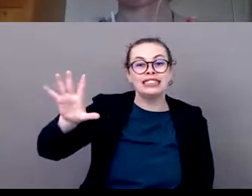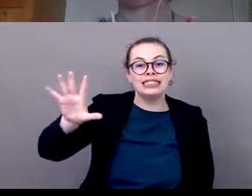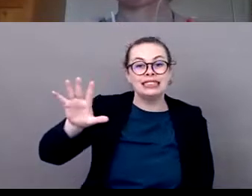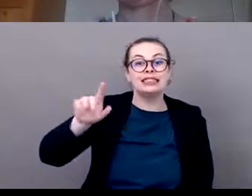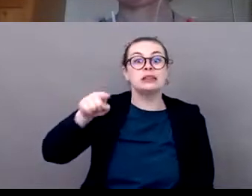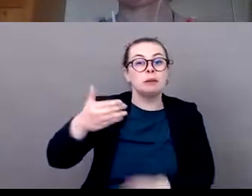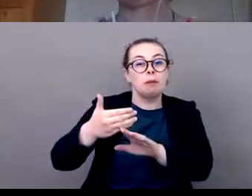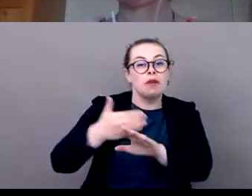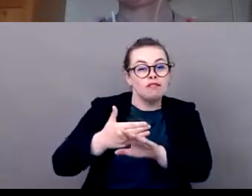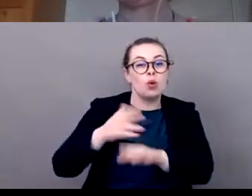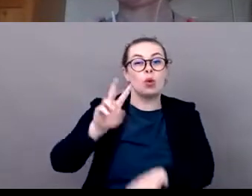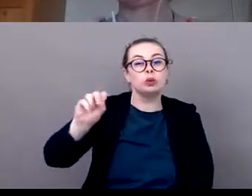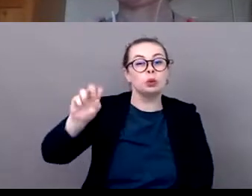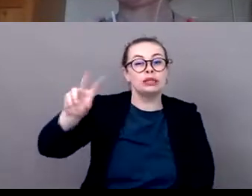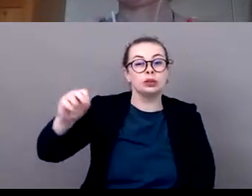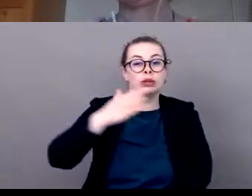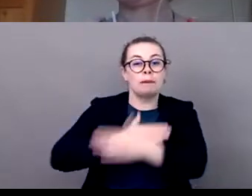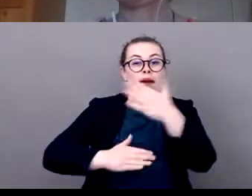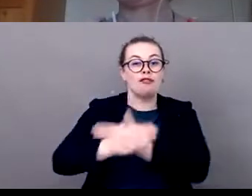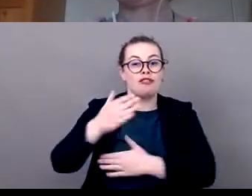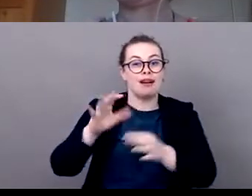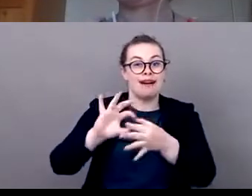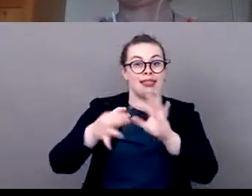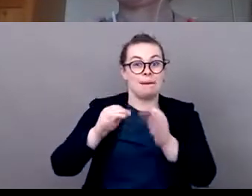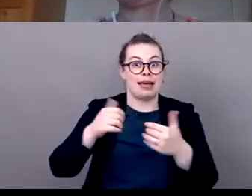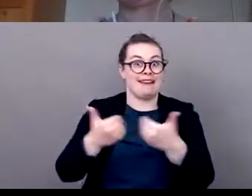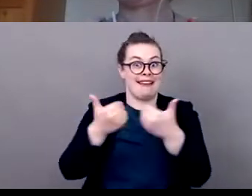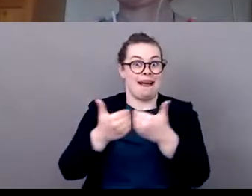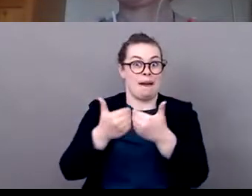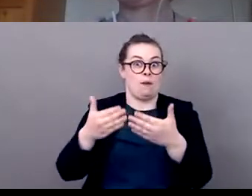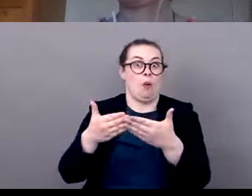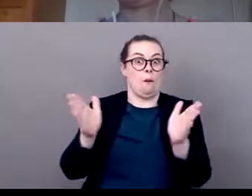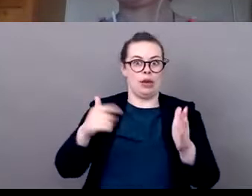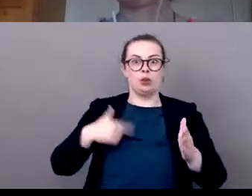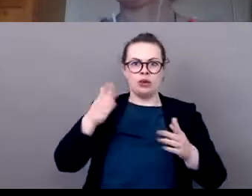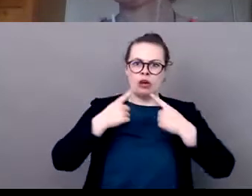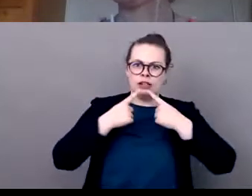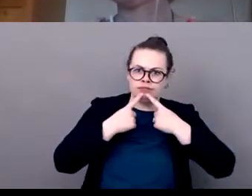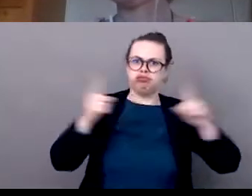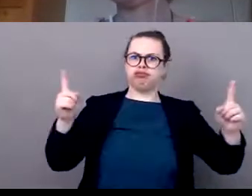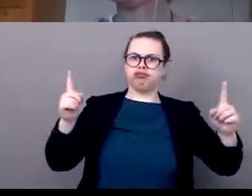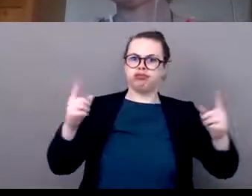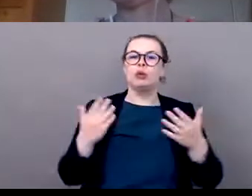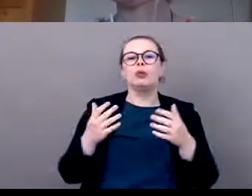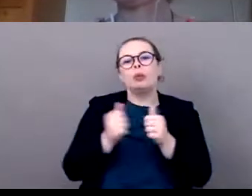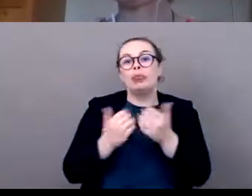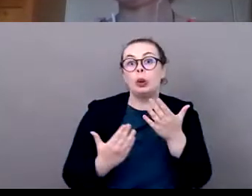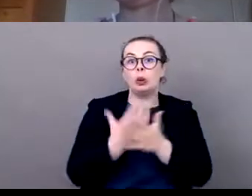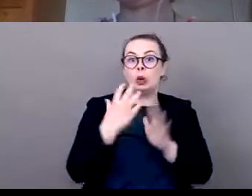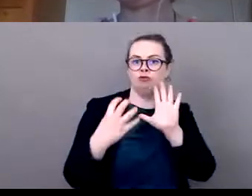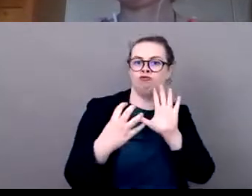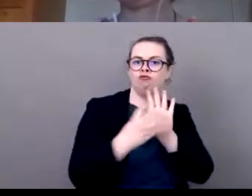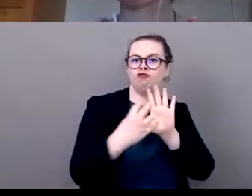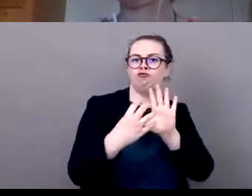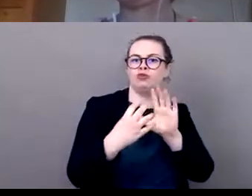jours avant les Jeux paralympiques, cette campagne aura plusieurs éléments novateurs. Par exemple, un nouveau symbole et